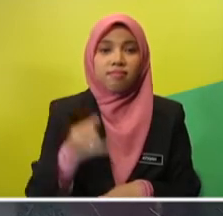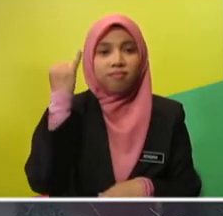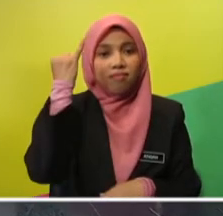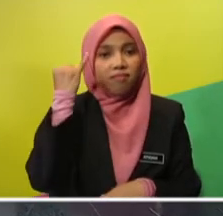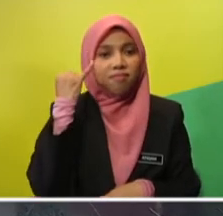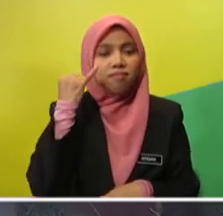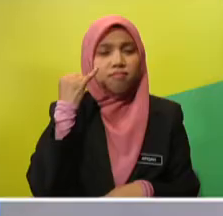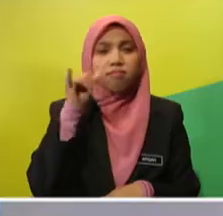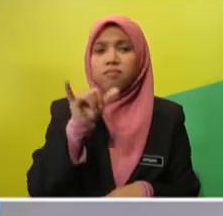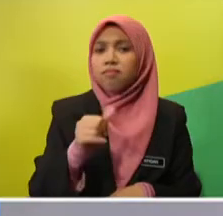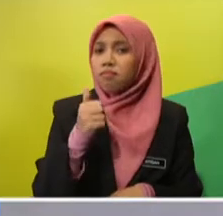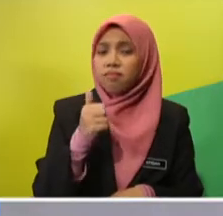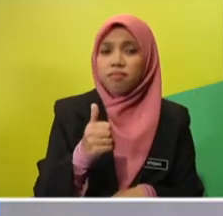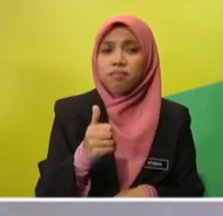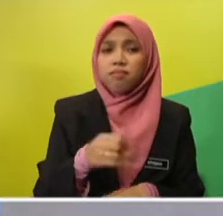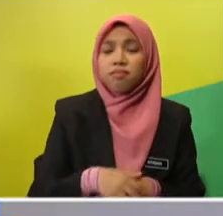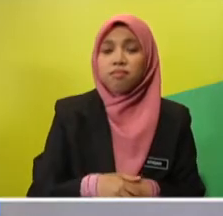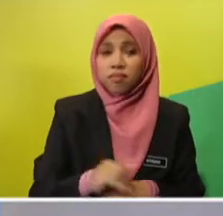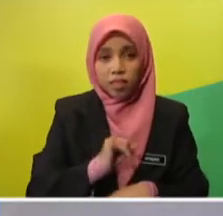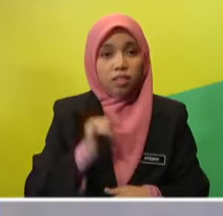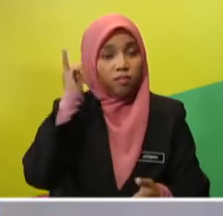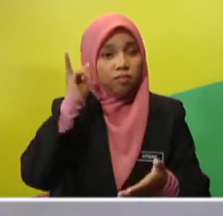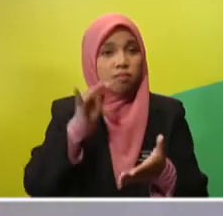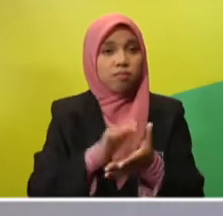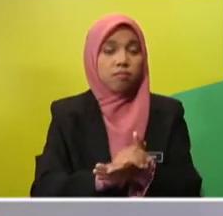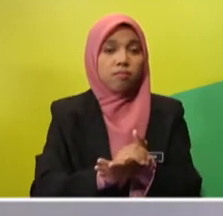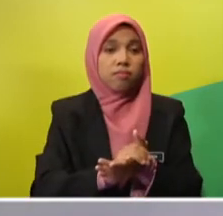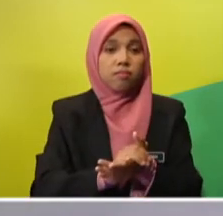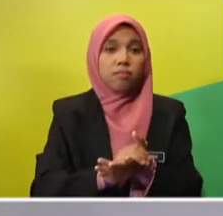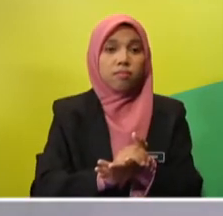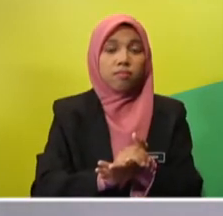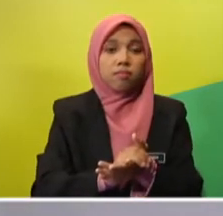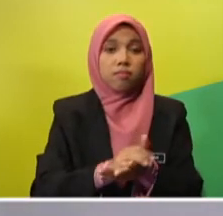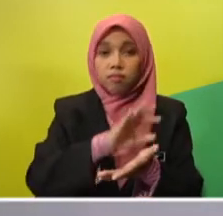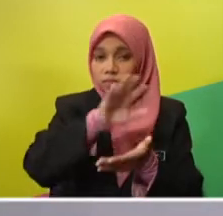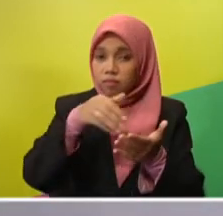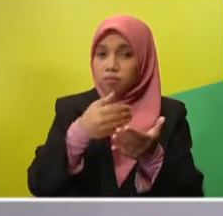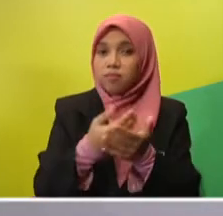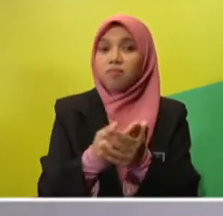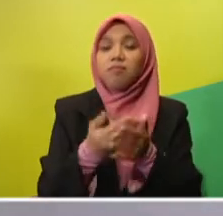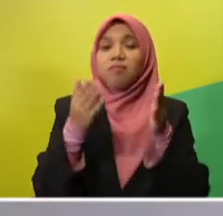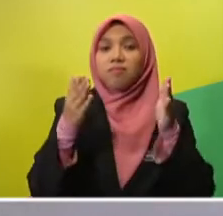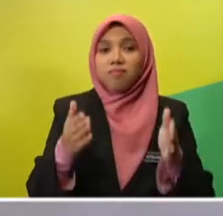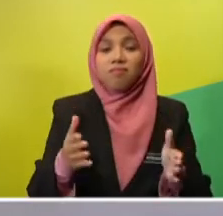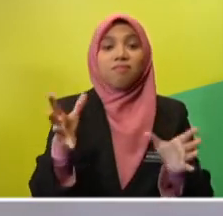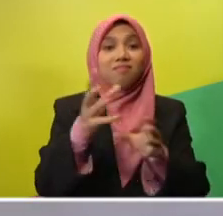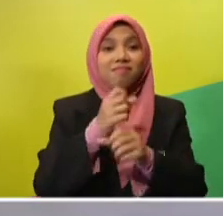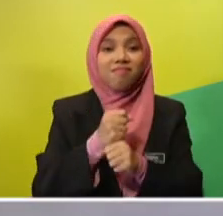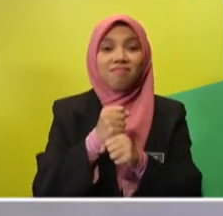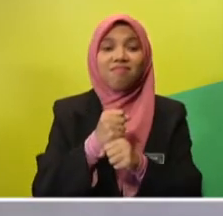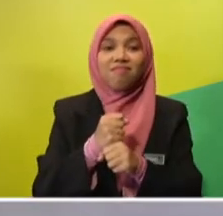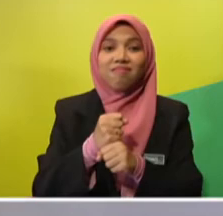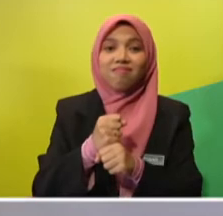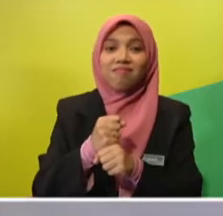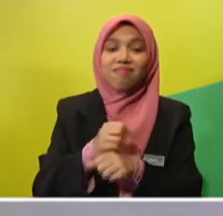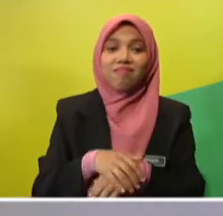ingat sampai bila-bila, dan saya percaya juga mereka yang sedang menonton ini juga mendapat manfaatnya. Kita nak berehat sekejap.